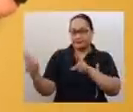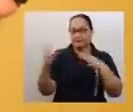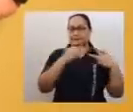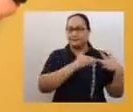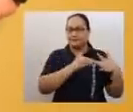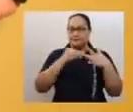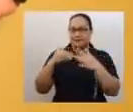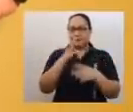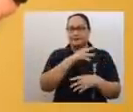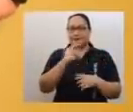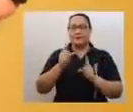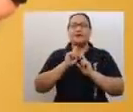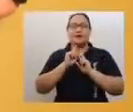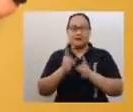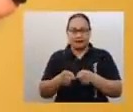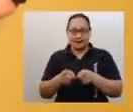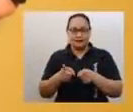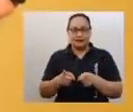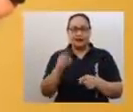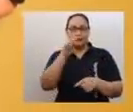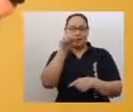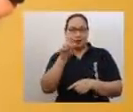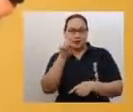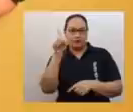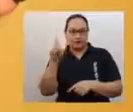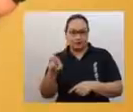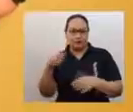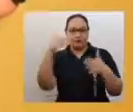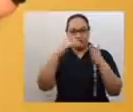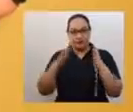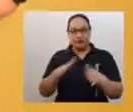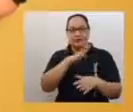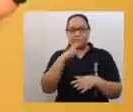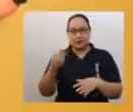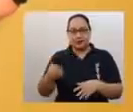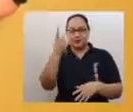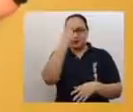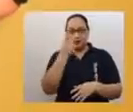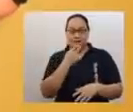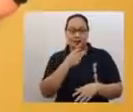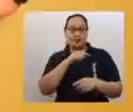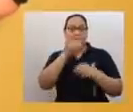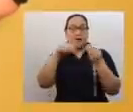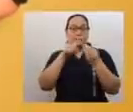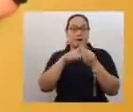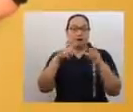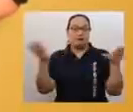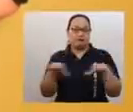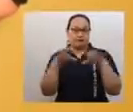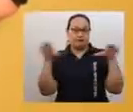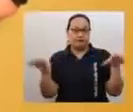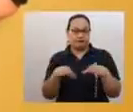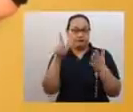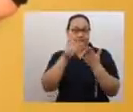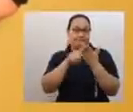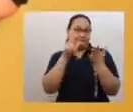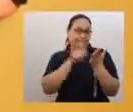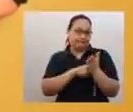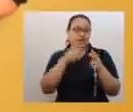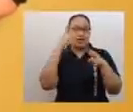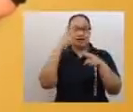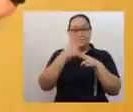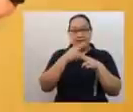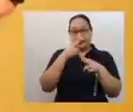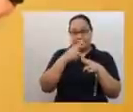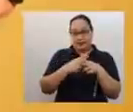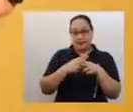at sumagot sa mga katanungan ng mga bata at magulang tungkol sa gawain. Ang mga pangalan, contact number